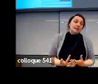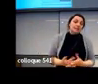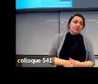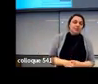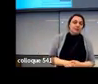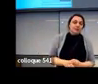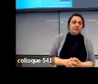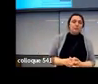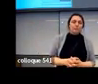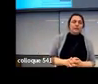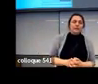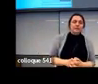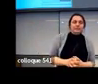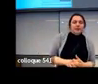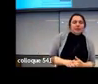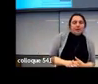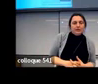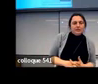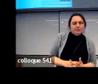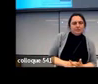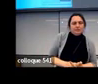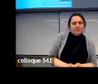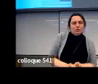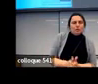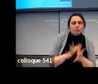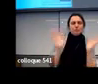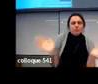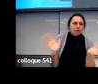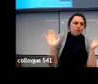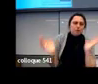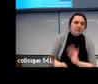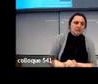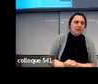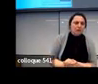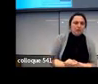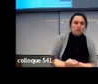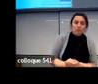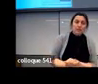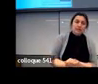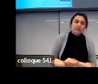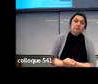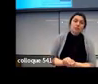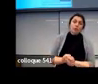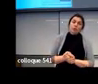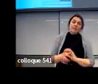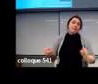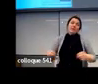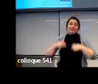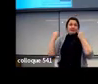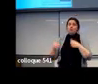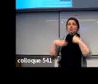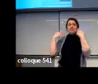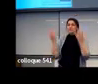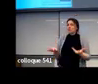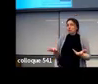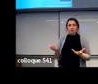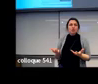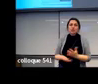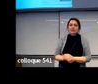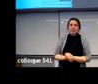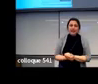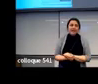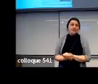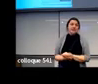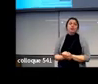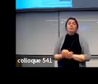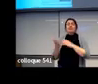à l'ensemble des auteurs. Donc, pas, je vais juste dire que c'est un enjeu là, dans le sens qu'on embarque avec enthousiasme dans un